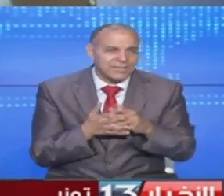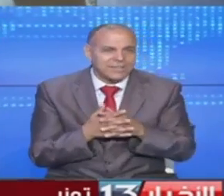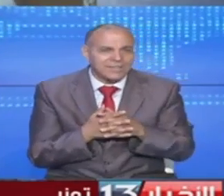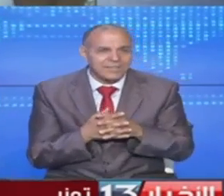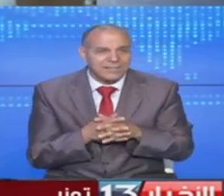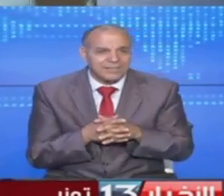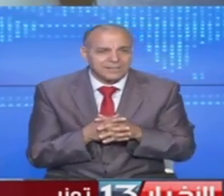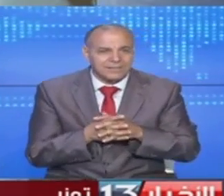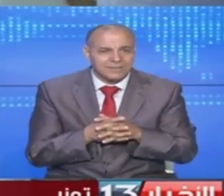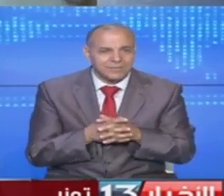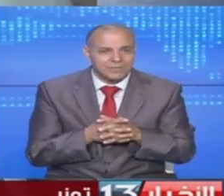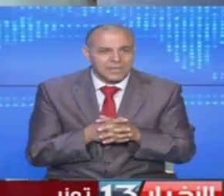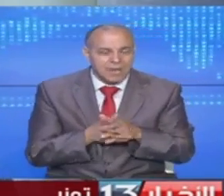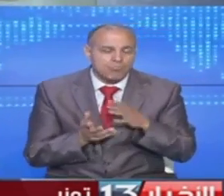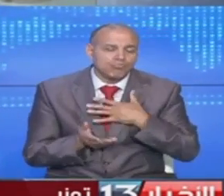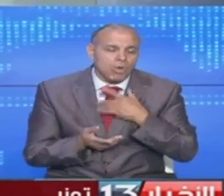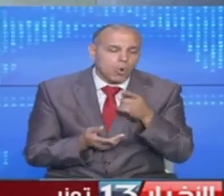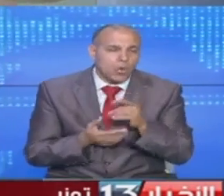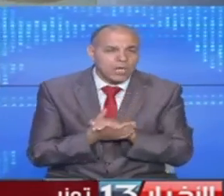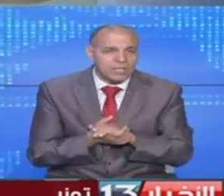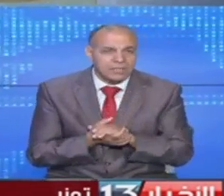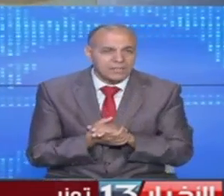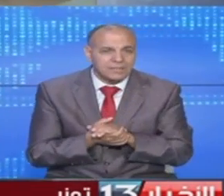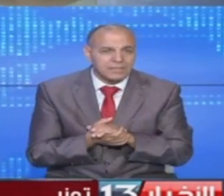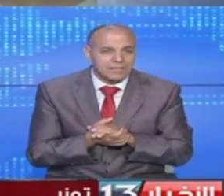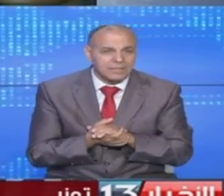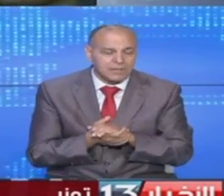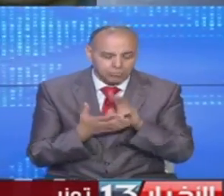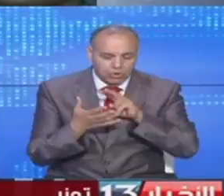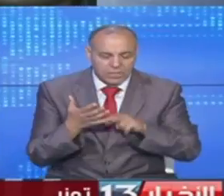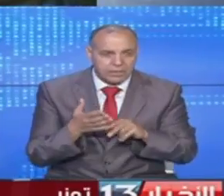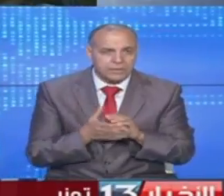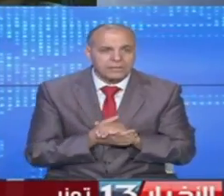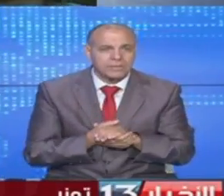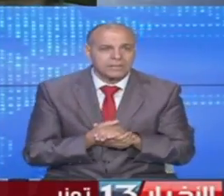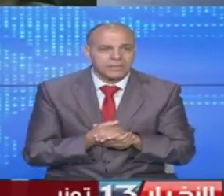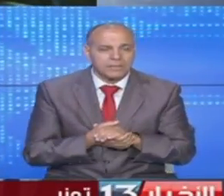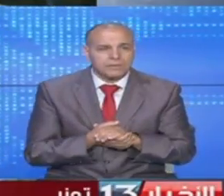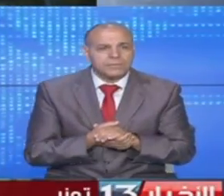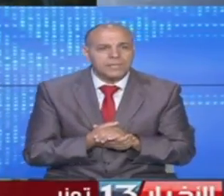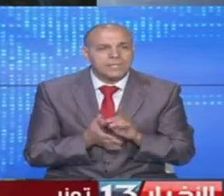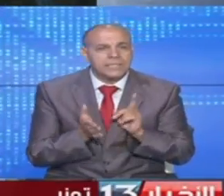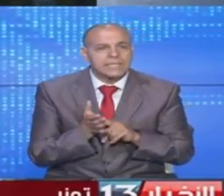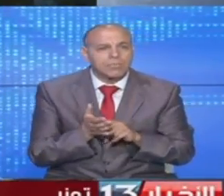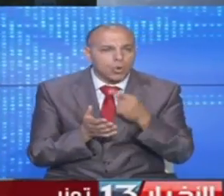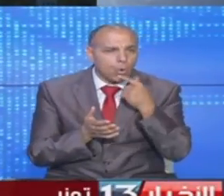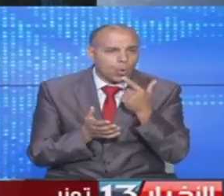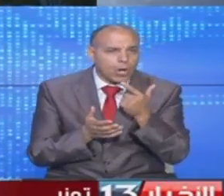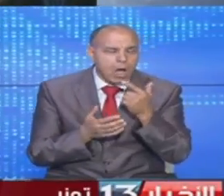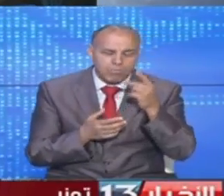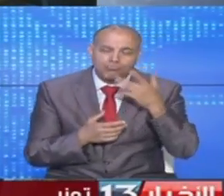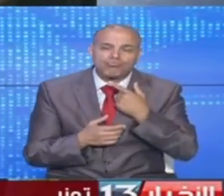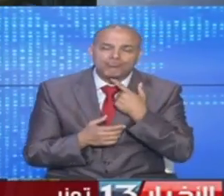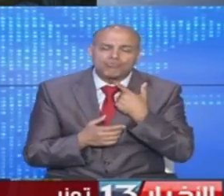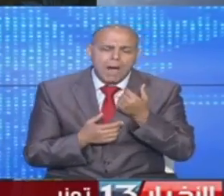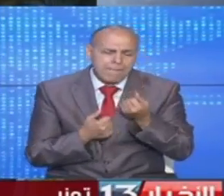شيء ومغروم أنا بالمطالعة. شو اللي يعجبك بالكتاب؟ يعجبني إنه في مغامرات